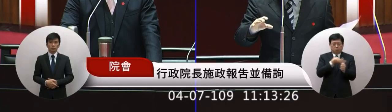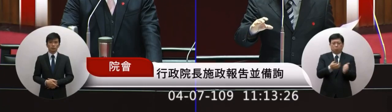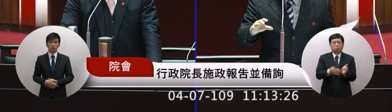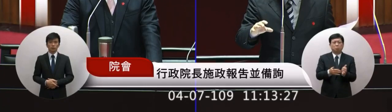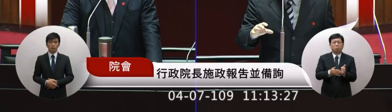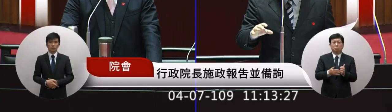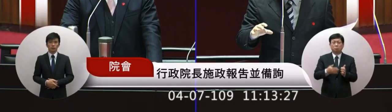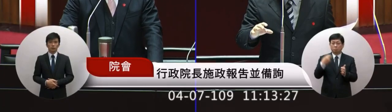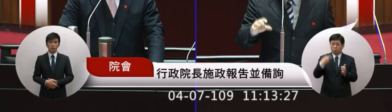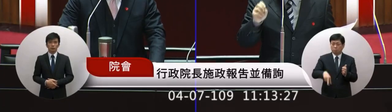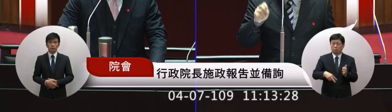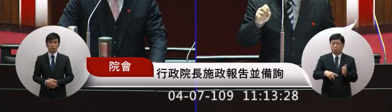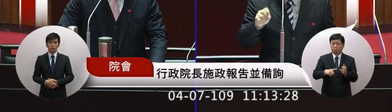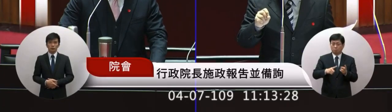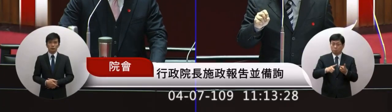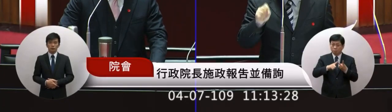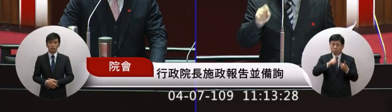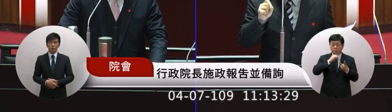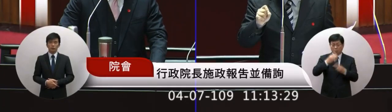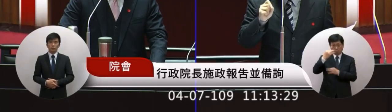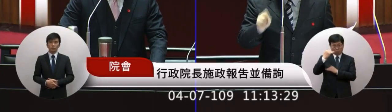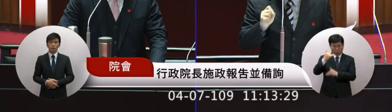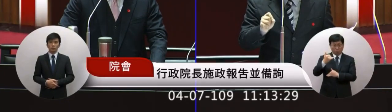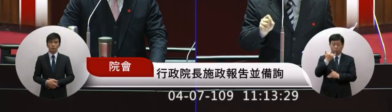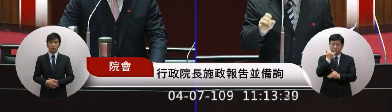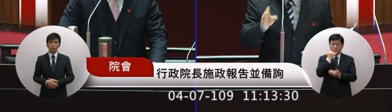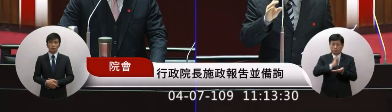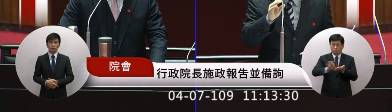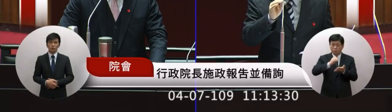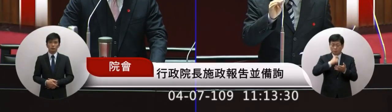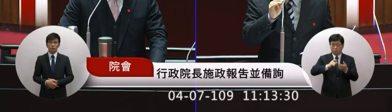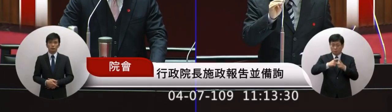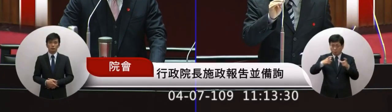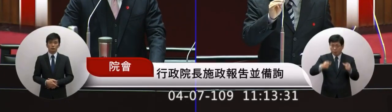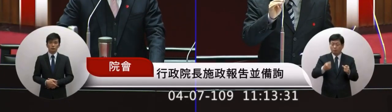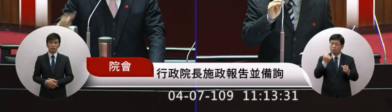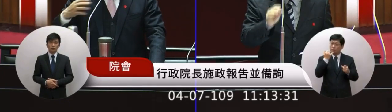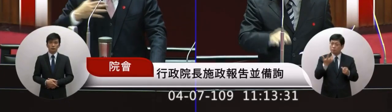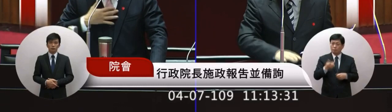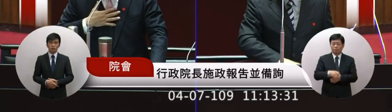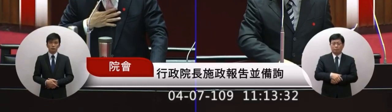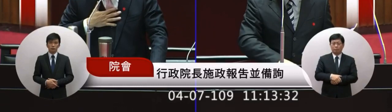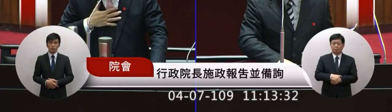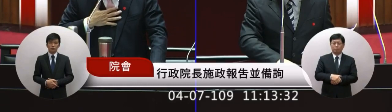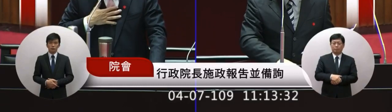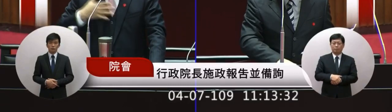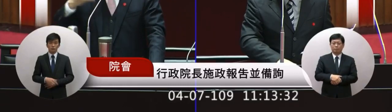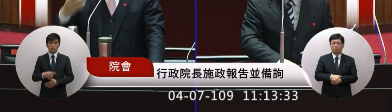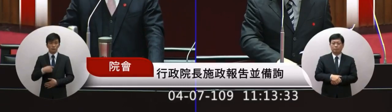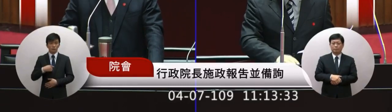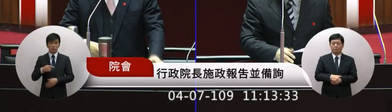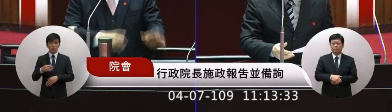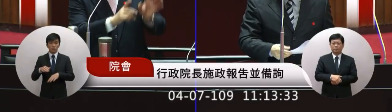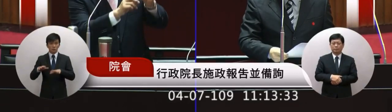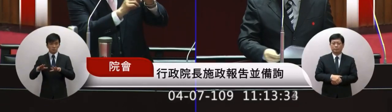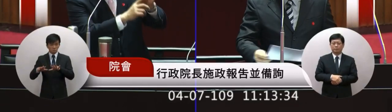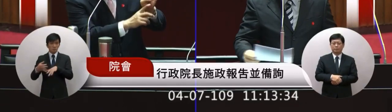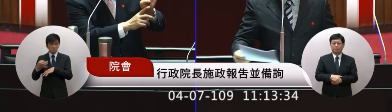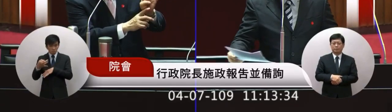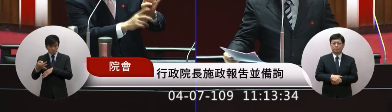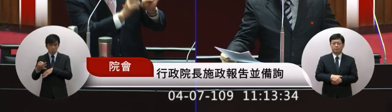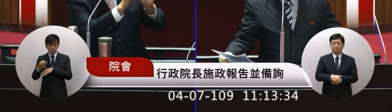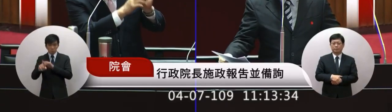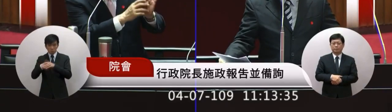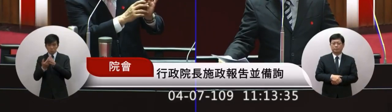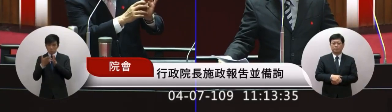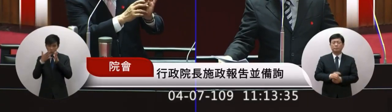或者是限期的现金使用券，有没有可能用这样的方式？ 我们的现金是要给中低